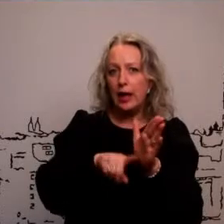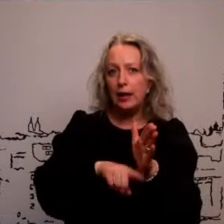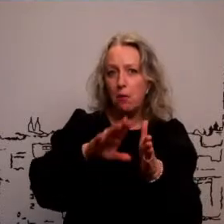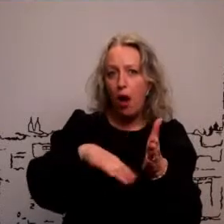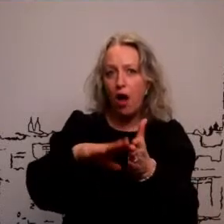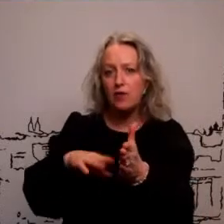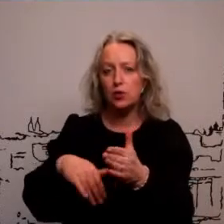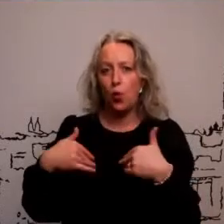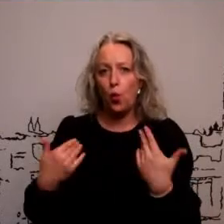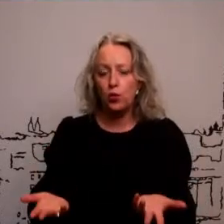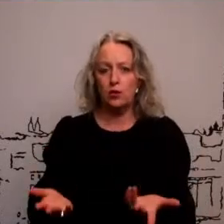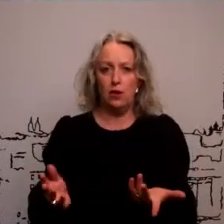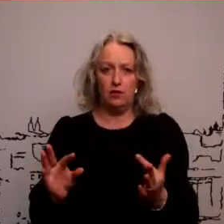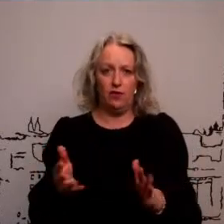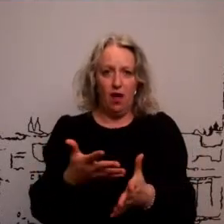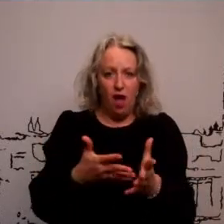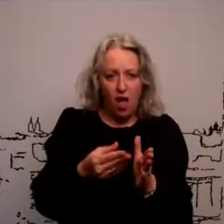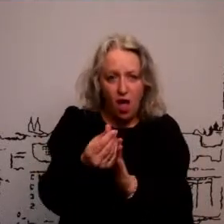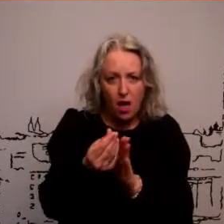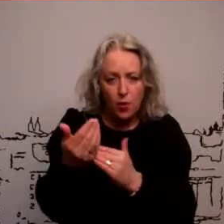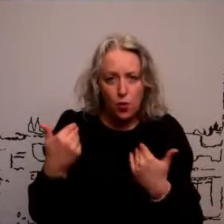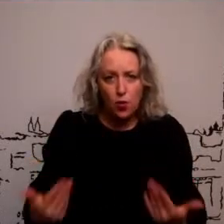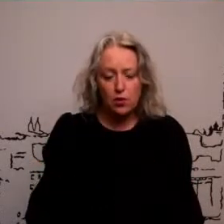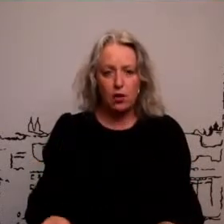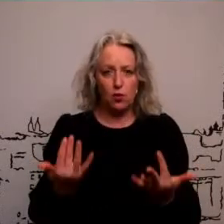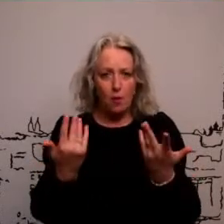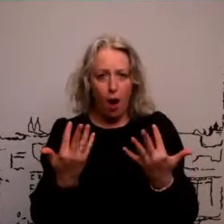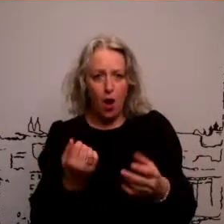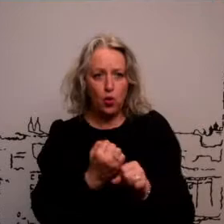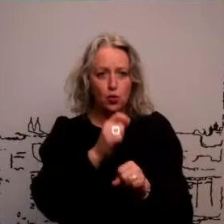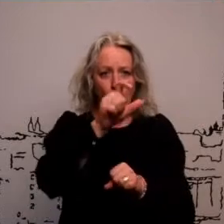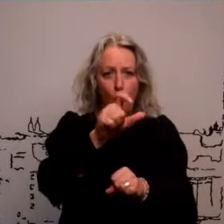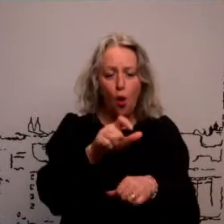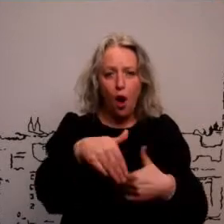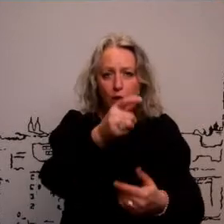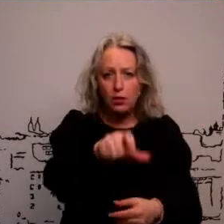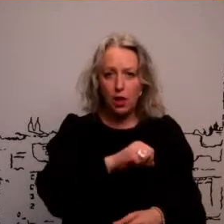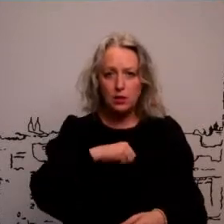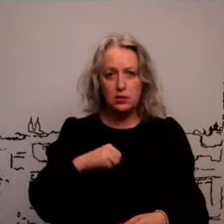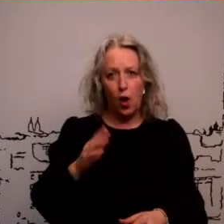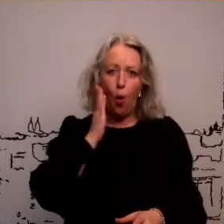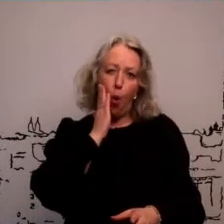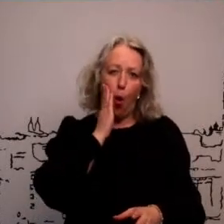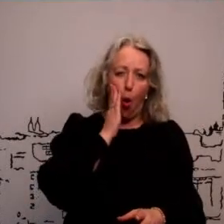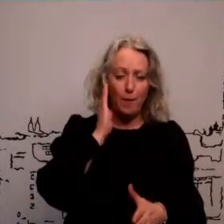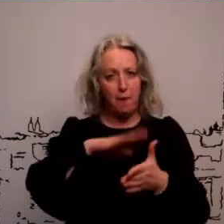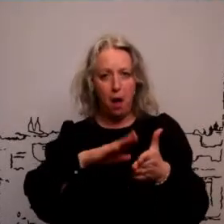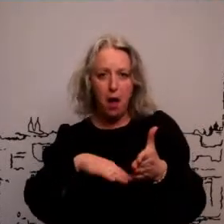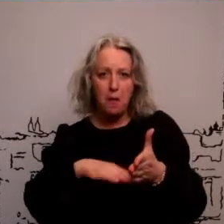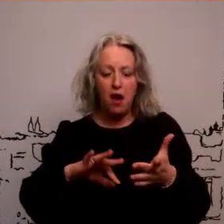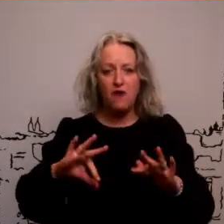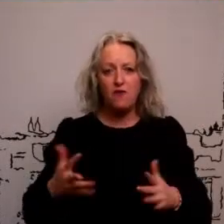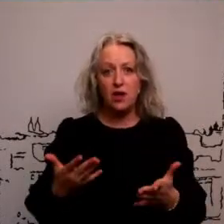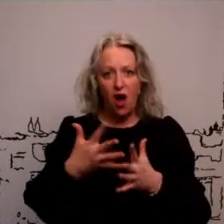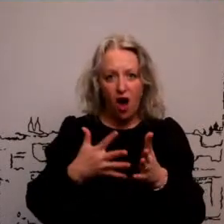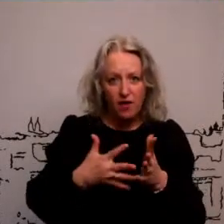kommunaalid, mis summas, kas tööandja suva järgi või noh, mingite väga konkreetset, eks ju, arvete